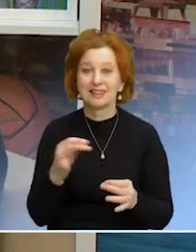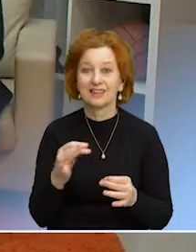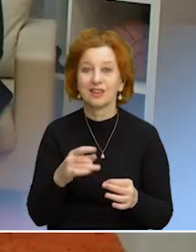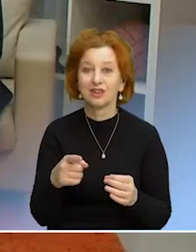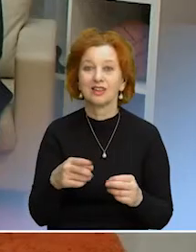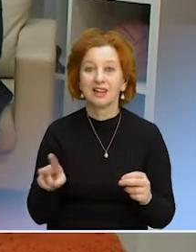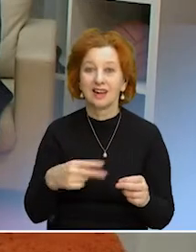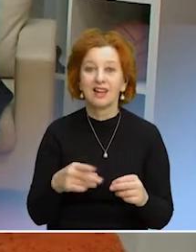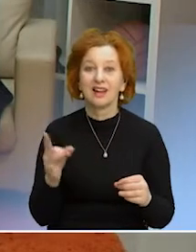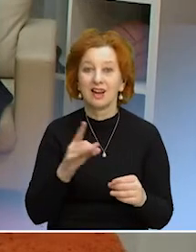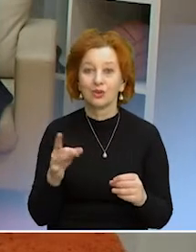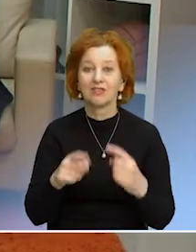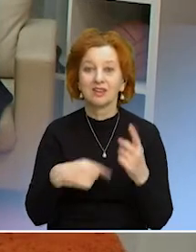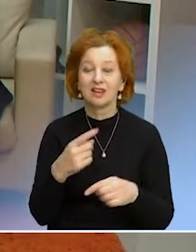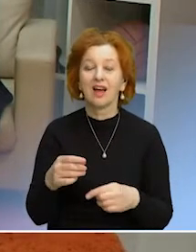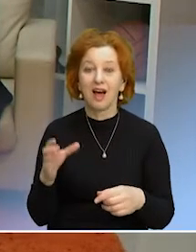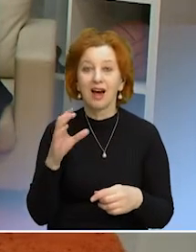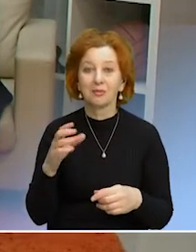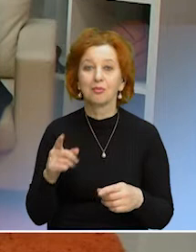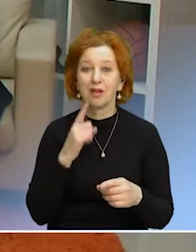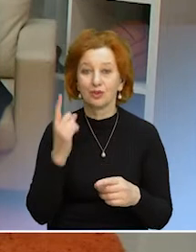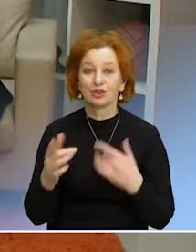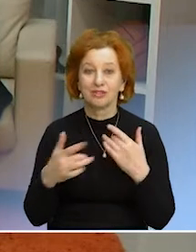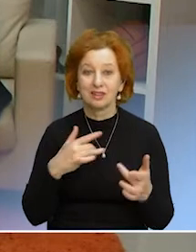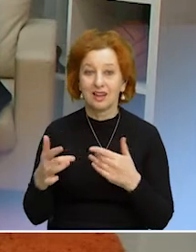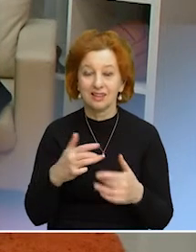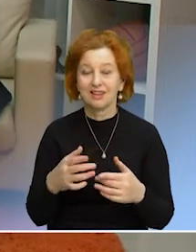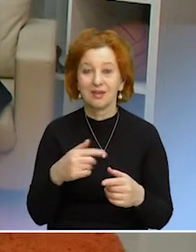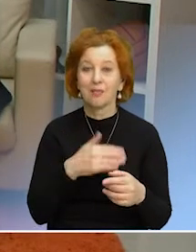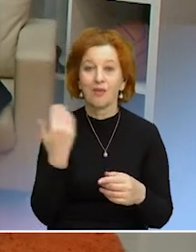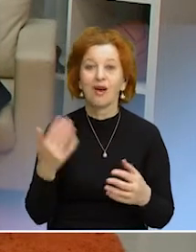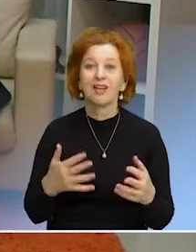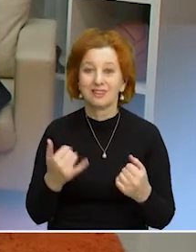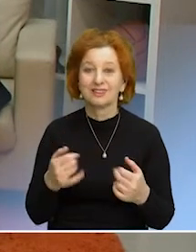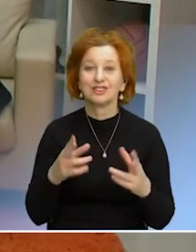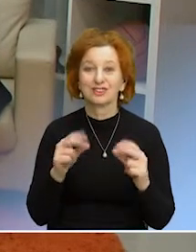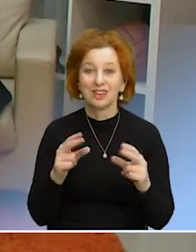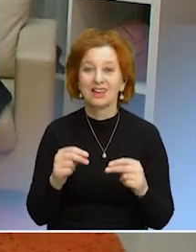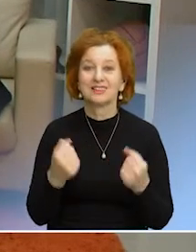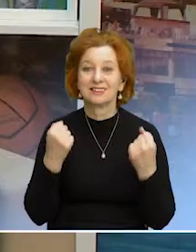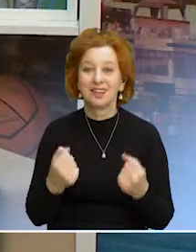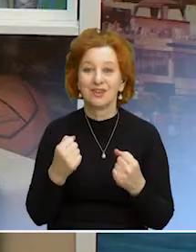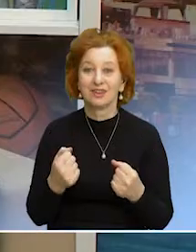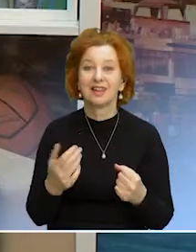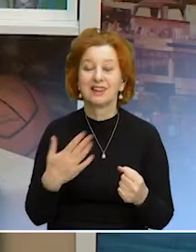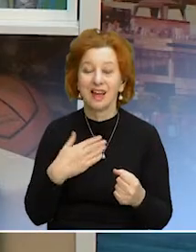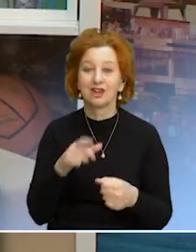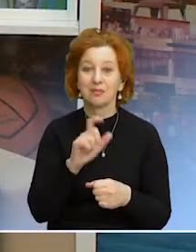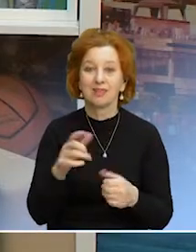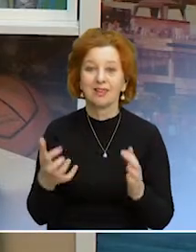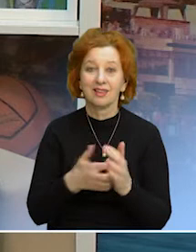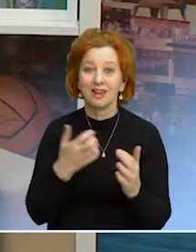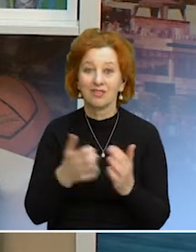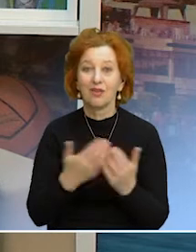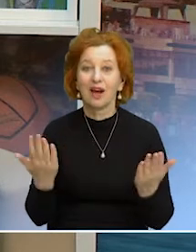Карина Сердюченко, директор Ростовского-на-Дону академического молодежного театра. Ты говоришь, что там много не хватает здоровья, счастья и все такое. Мне кажется, сейчас нашим телезрителям